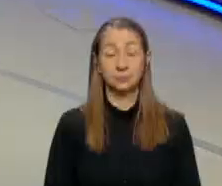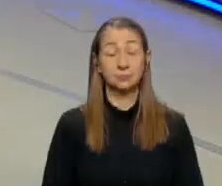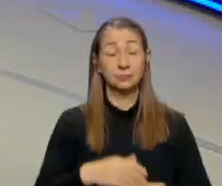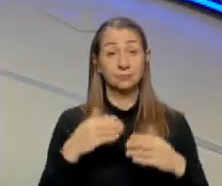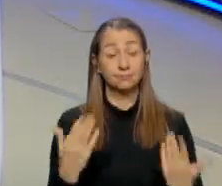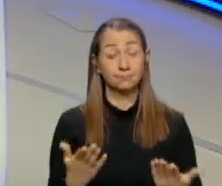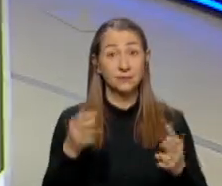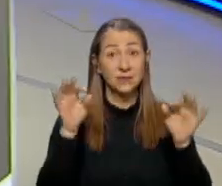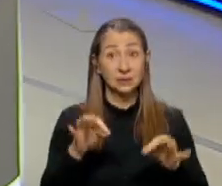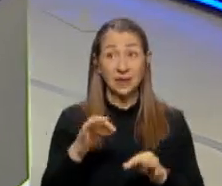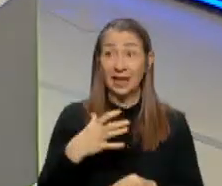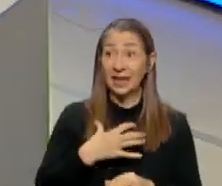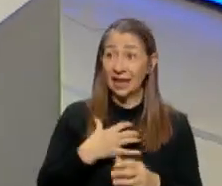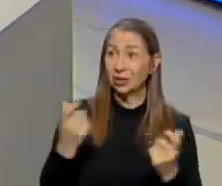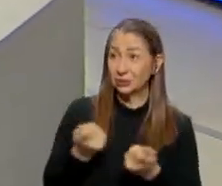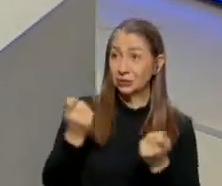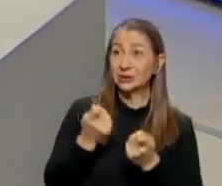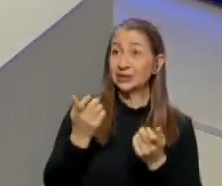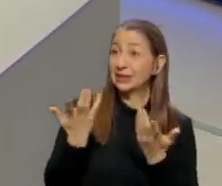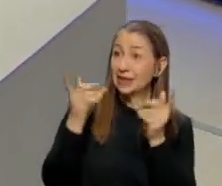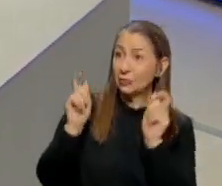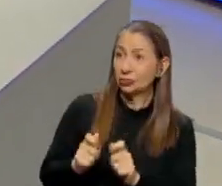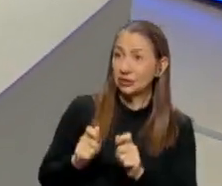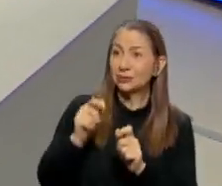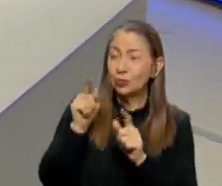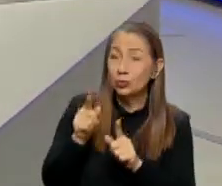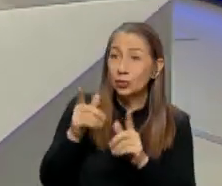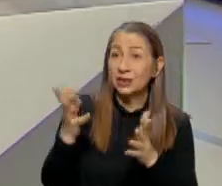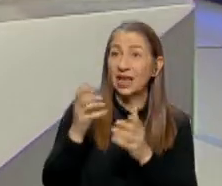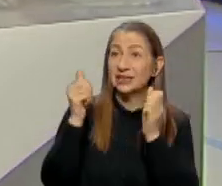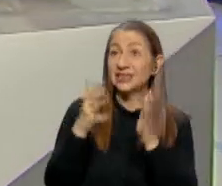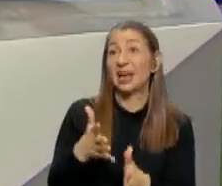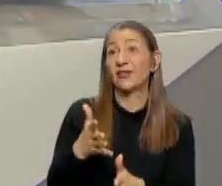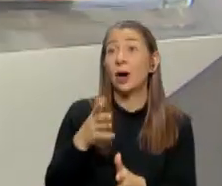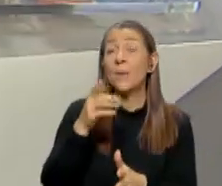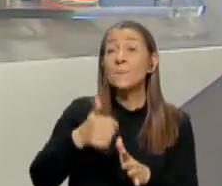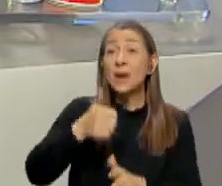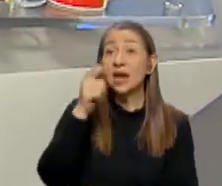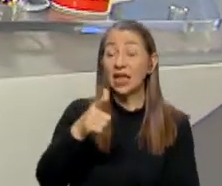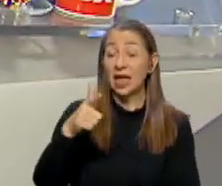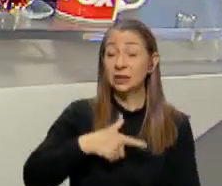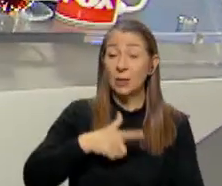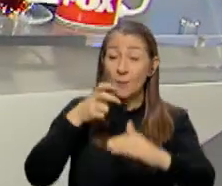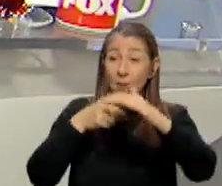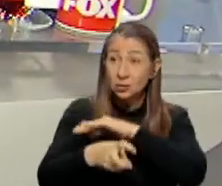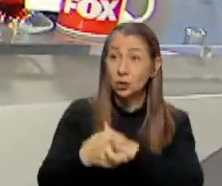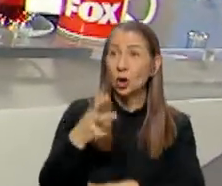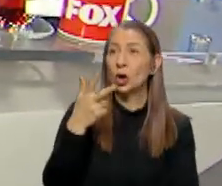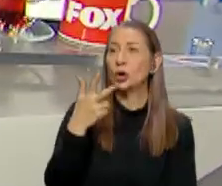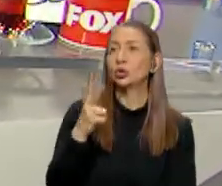Tamam şimdi kendi göbeğinizi israf bakanlıktan İzmir metrosuna